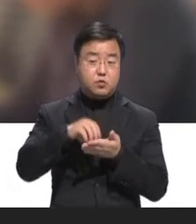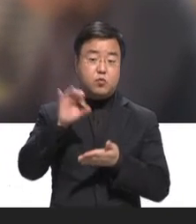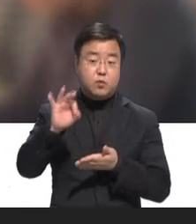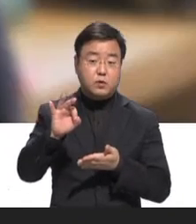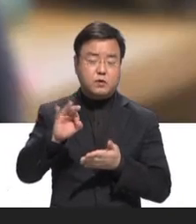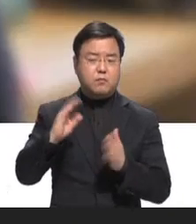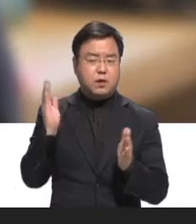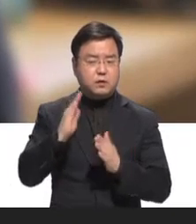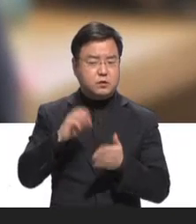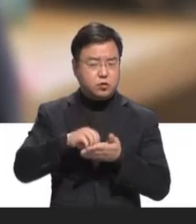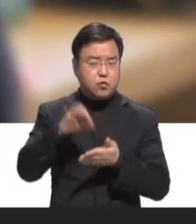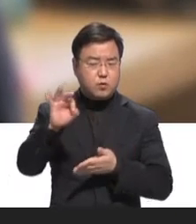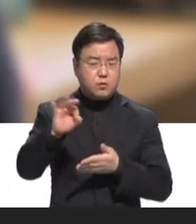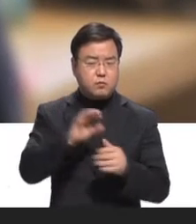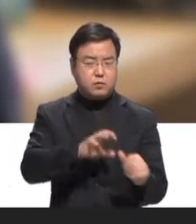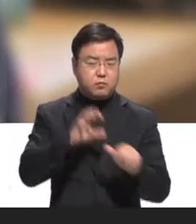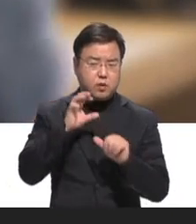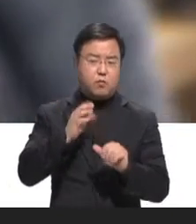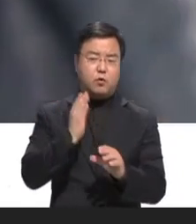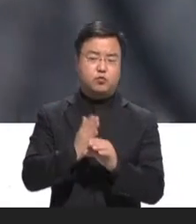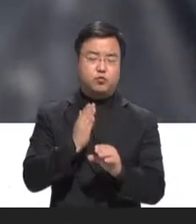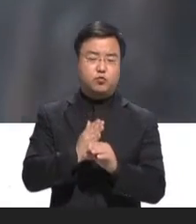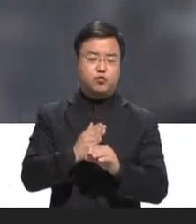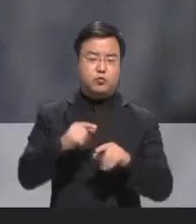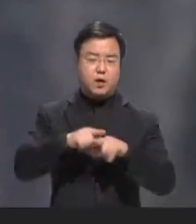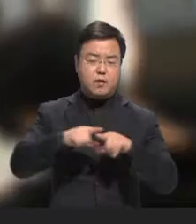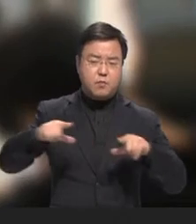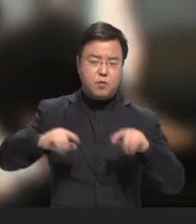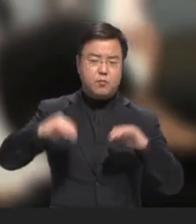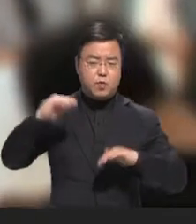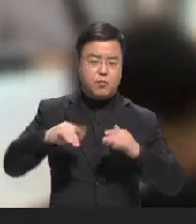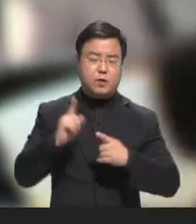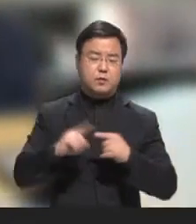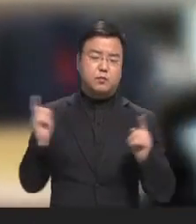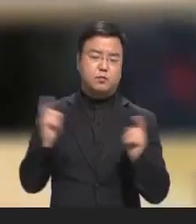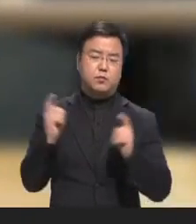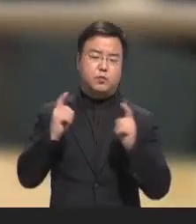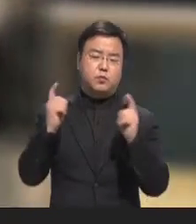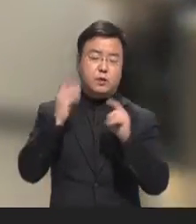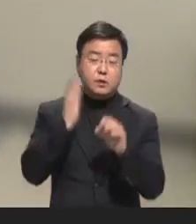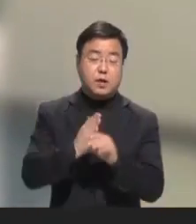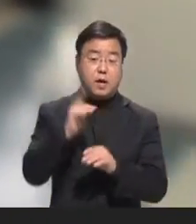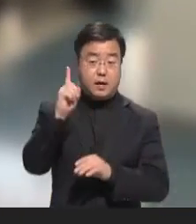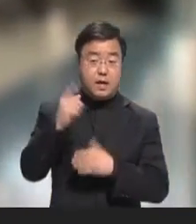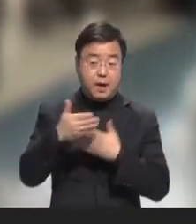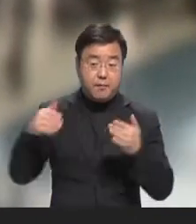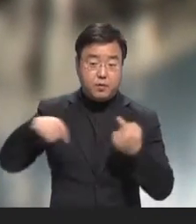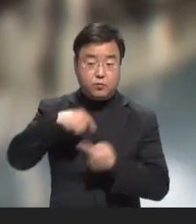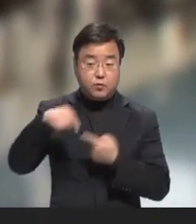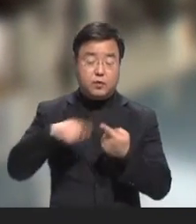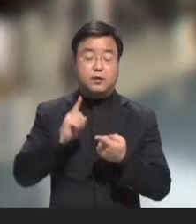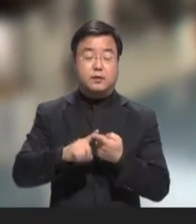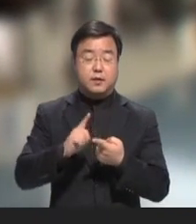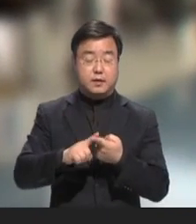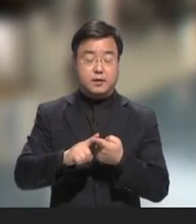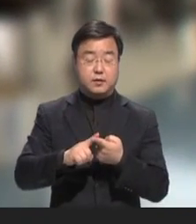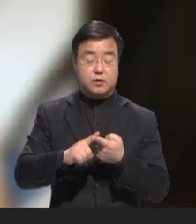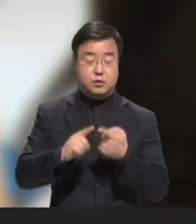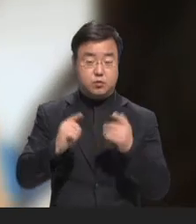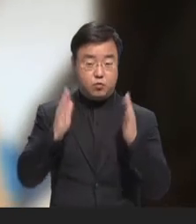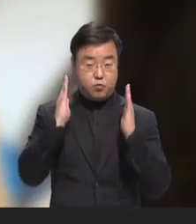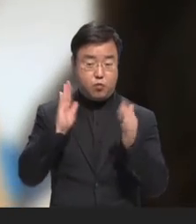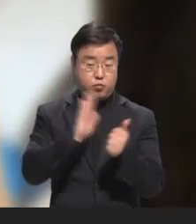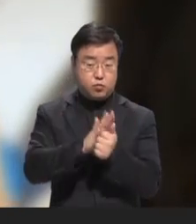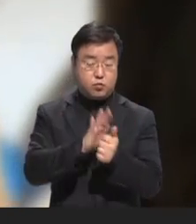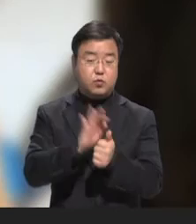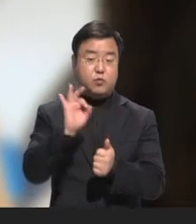있어 대학 내 형평성 논란이 커지고 있습니다. 하나의 고시반을 운영하는데 장학금과 시험 비용 등 매년 1억